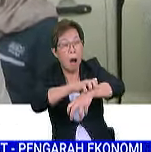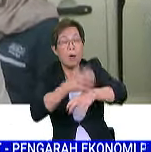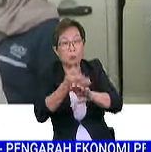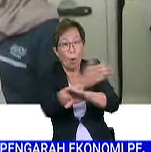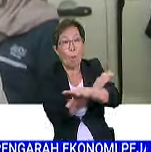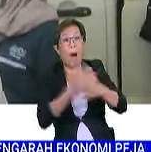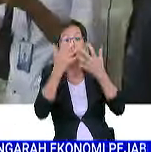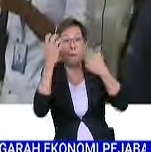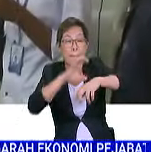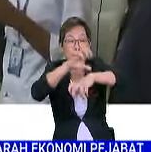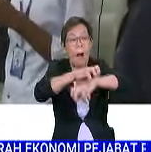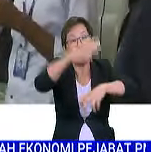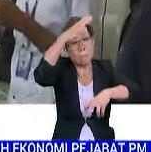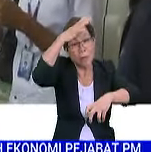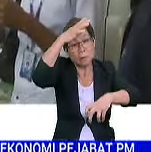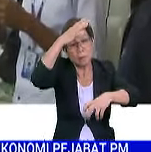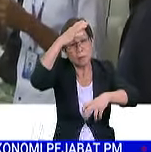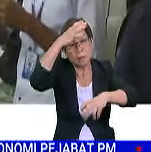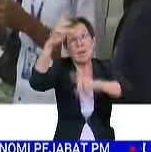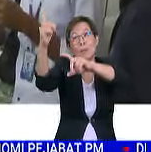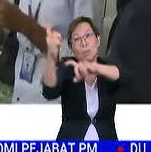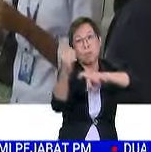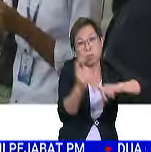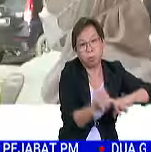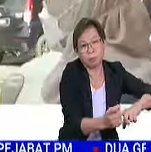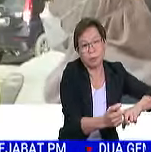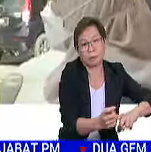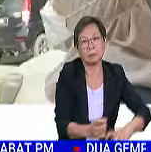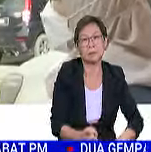dibaham harimau, bapanya sempat menoreh getah.